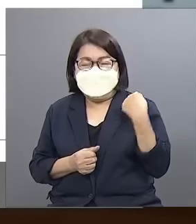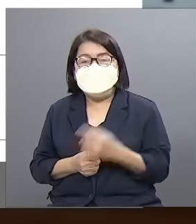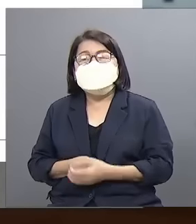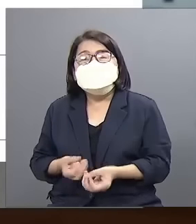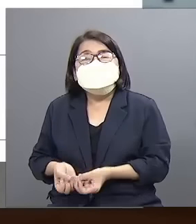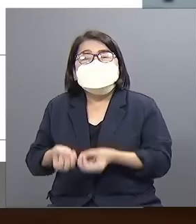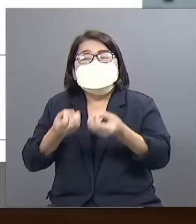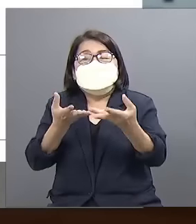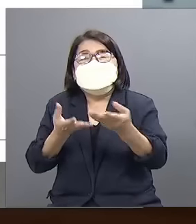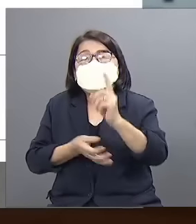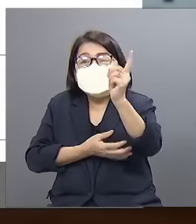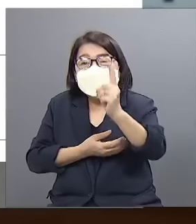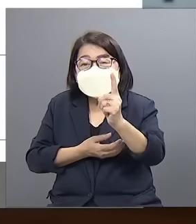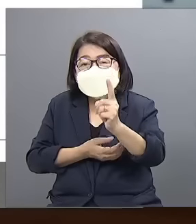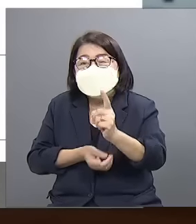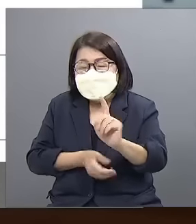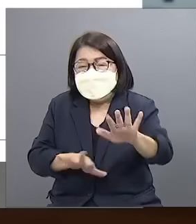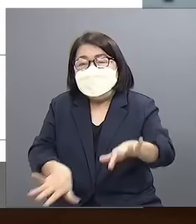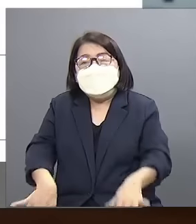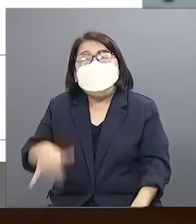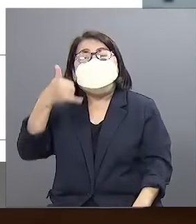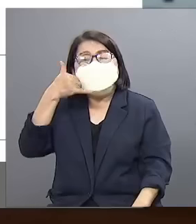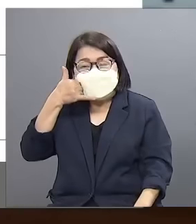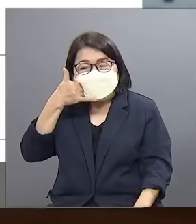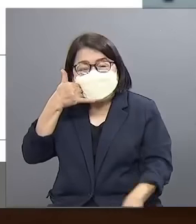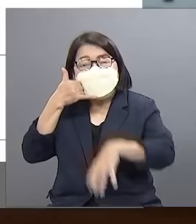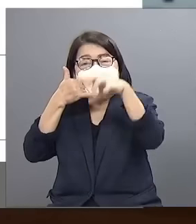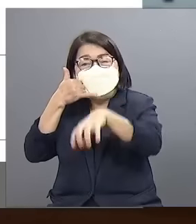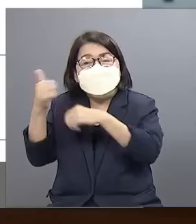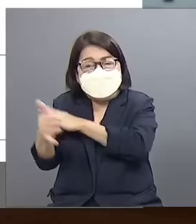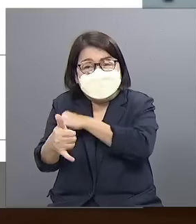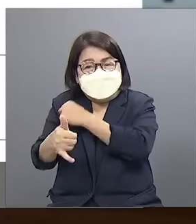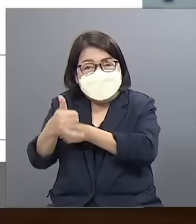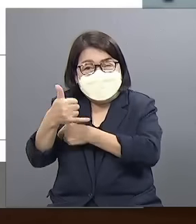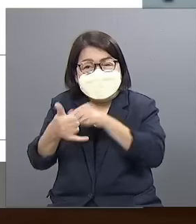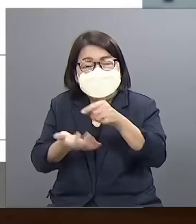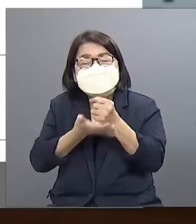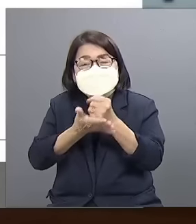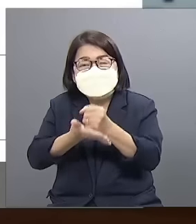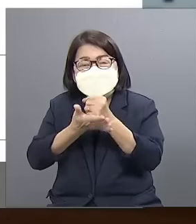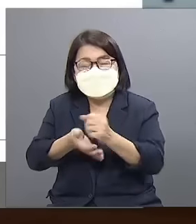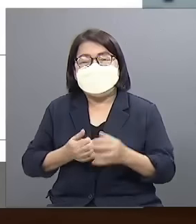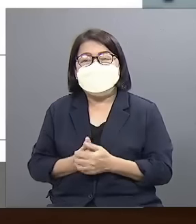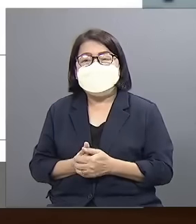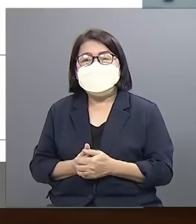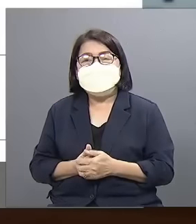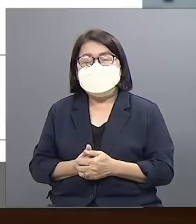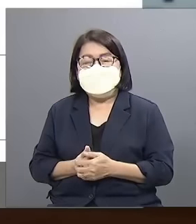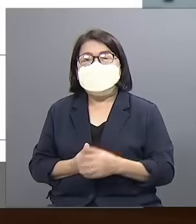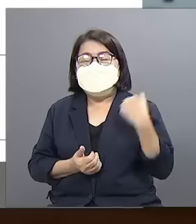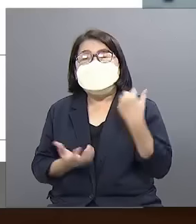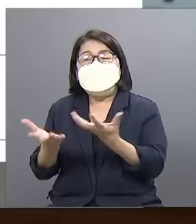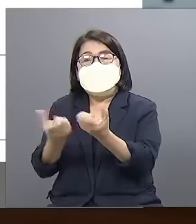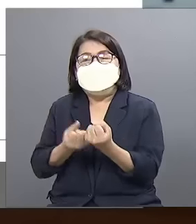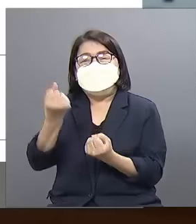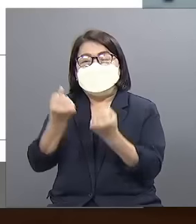ิ sleepingท่านสรันี้ทางส่ต่อซึทางเพธ